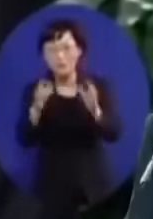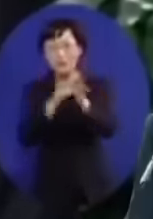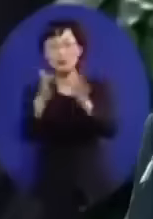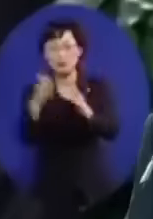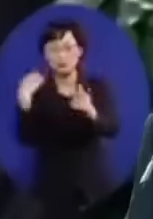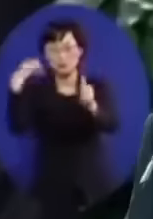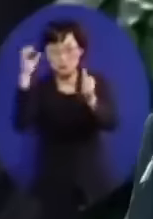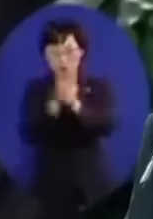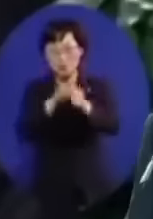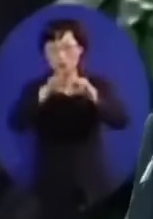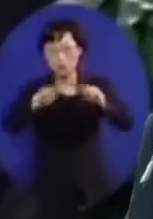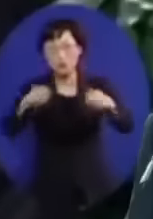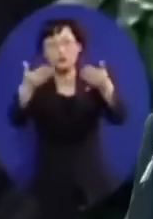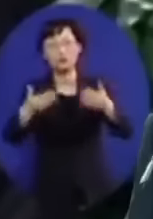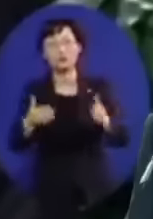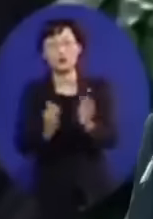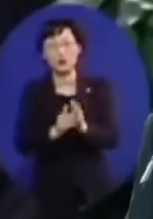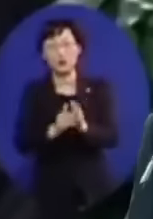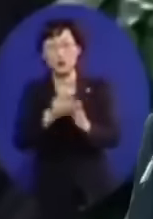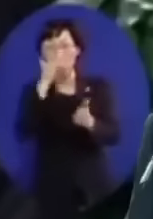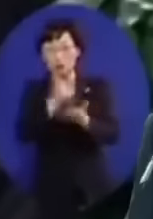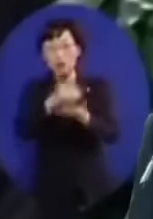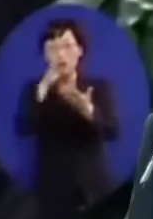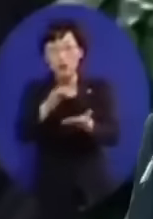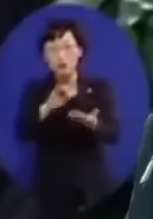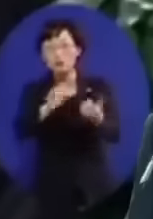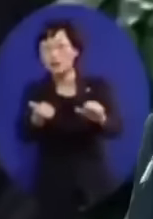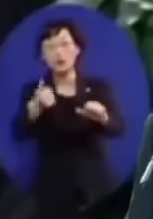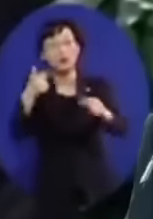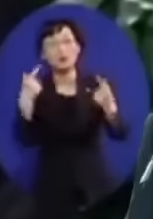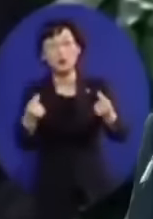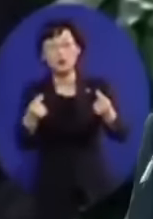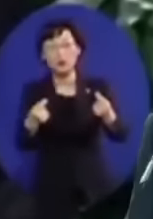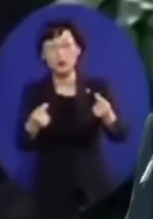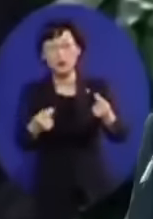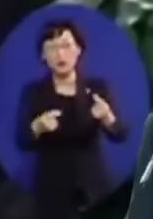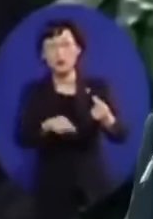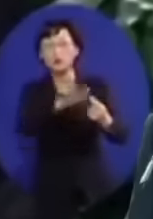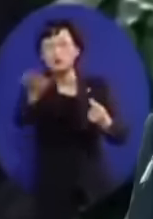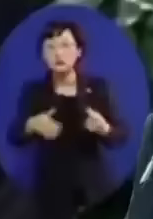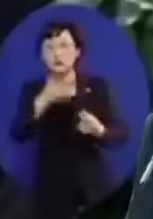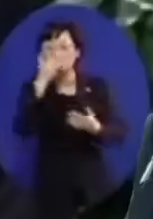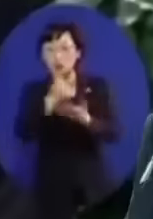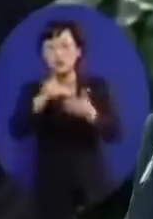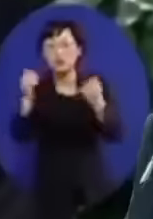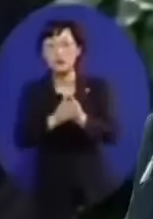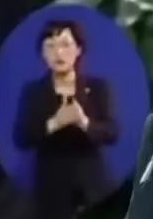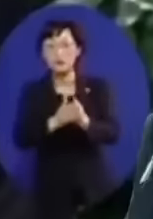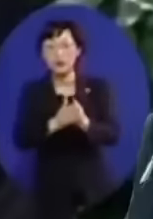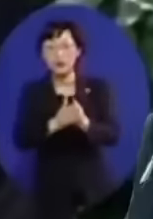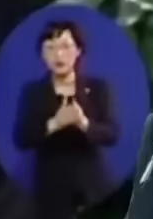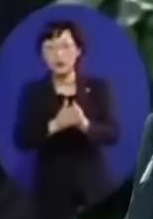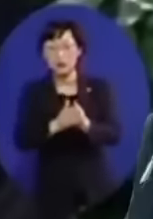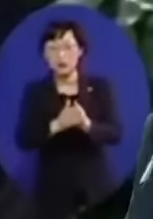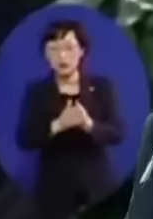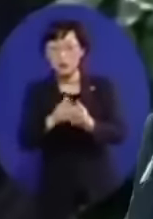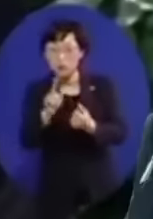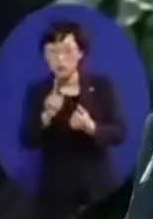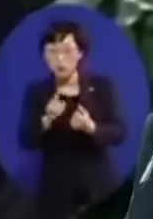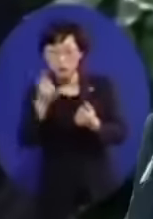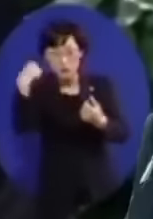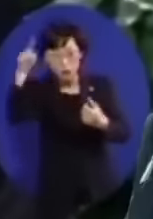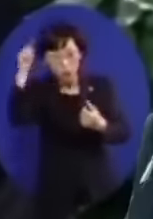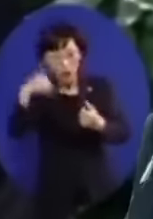것입니다. 죄의 값은 사망인데 우리는 오늘날 죄 때문에 지옥 가는 것이 아니라 믿지 않기 때문에 지옥